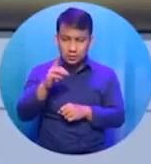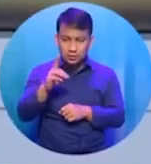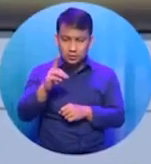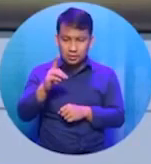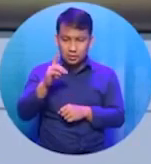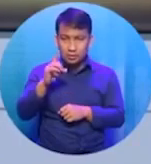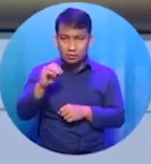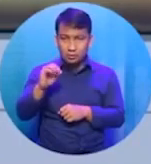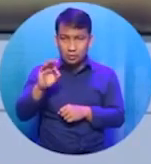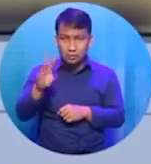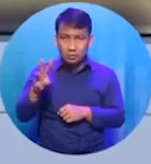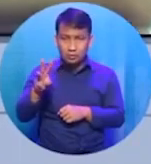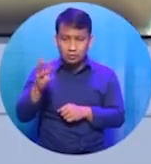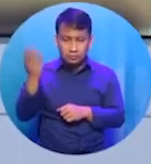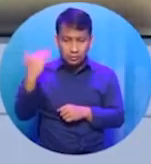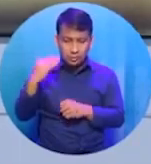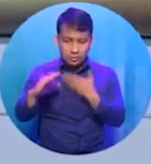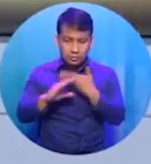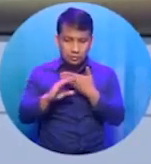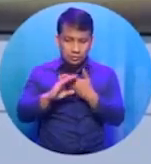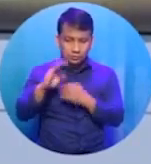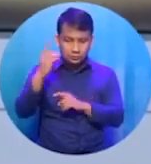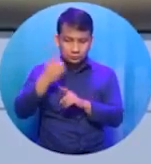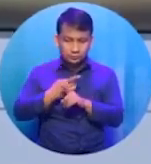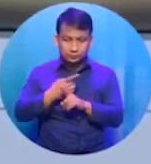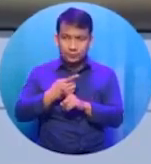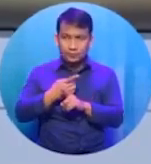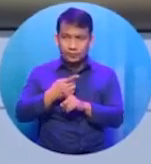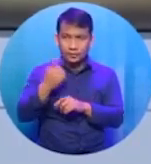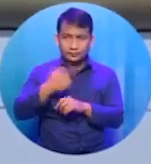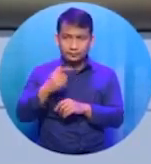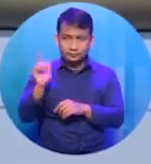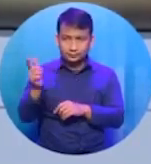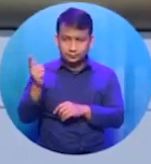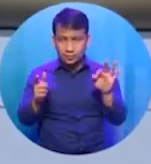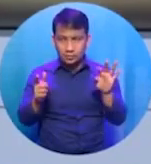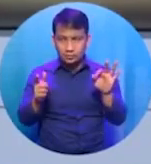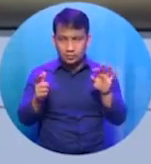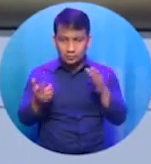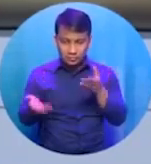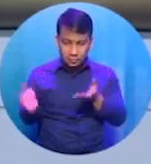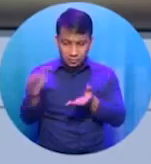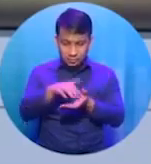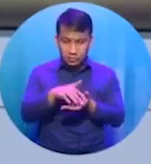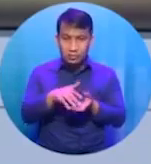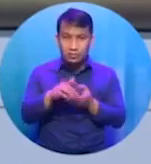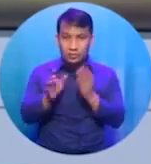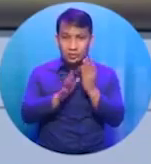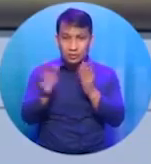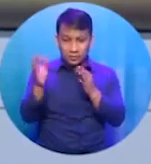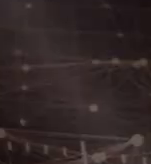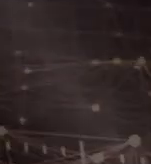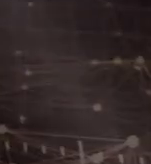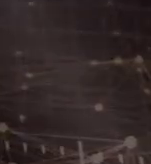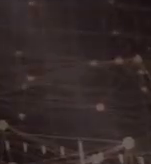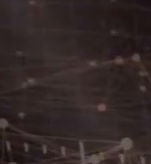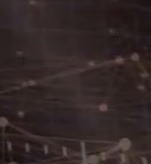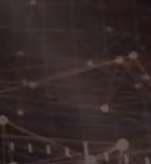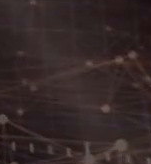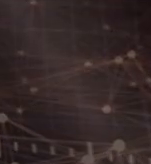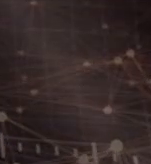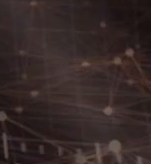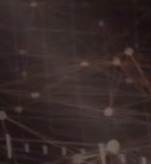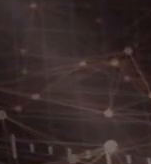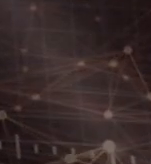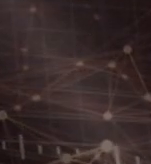Romali. Natapos na ang kanyang kontrata noong December 2019. Sinasaktan siya ng amo at pinagbabalot raw ng marijuana. Sinilaban pa